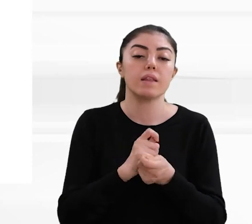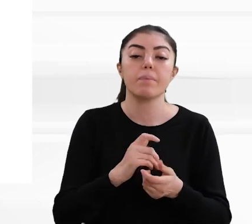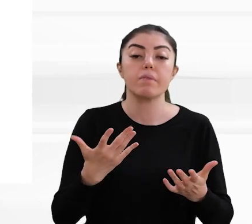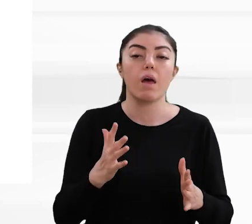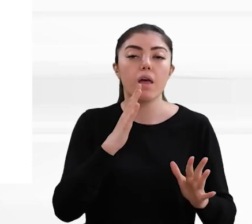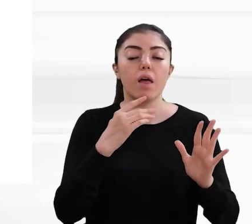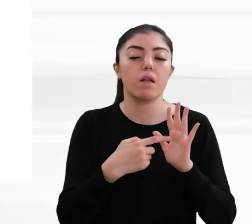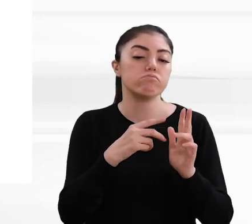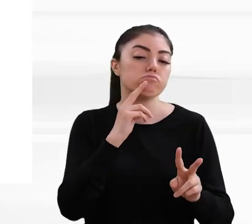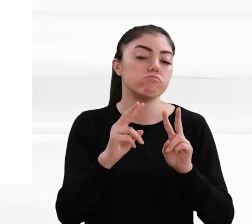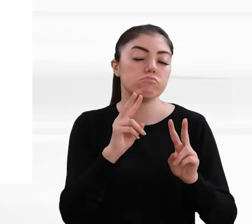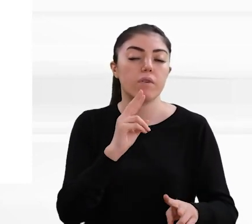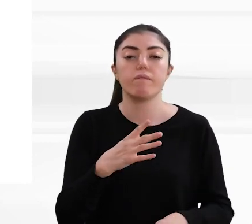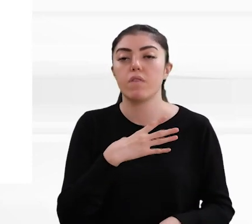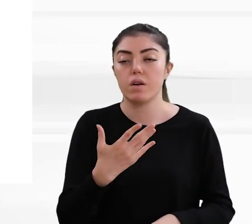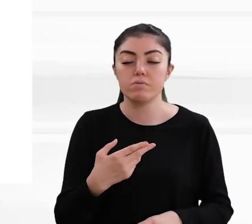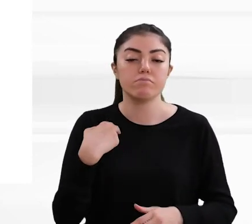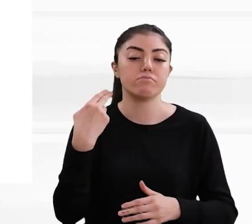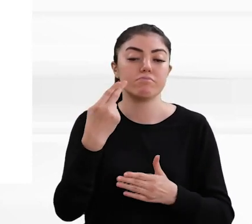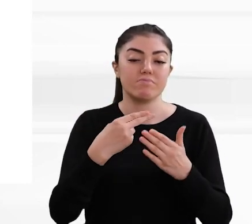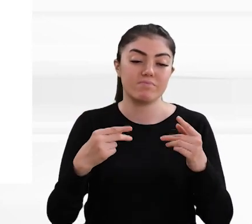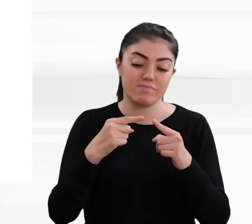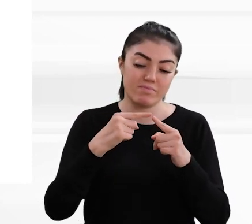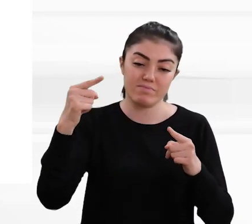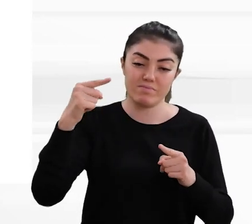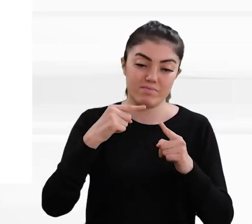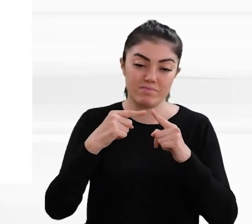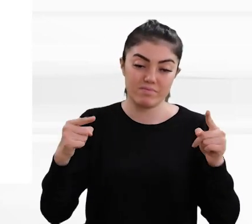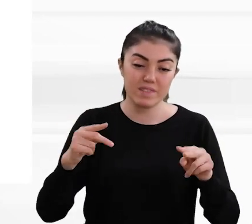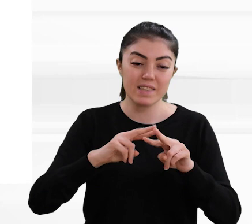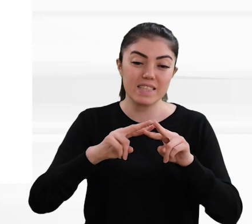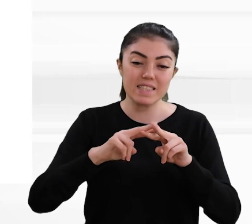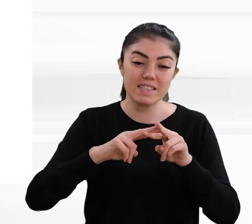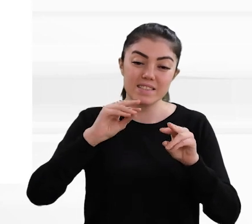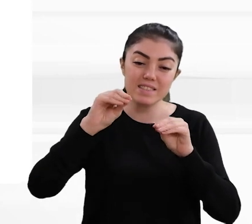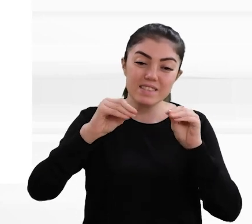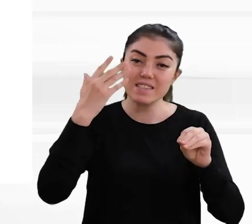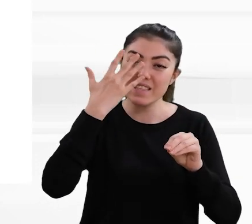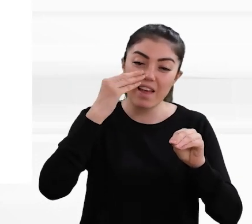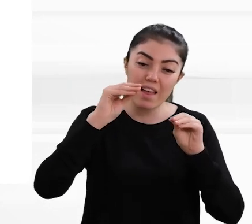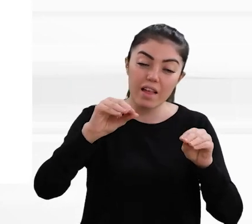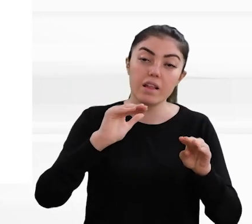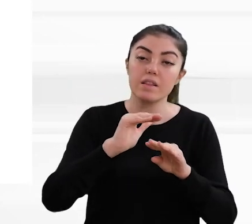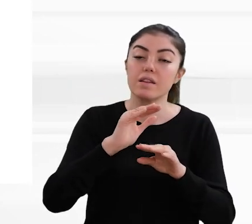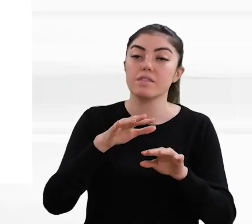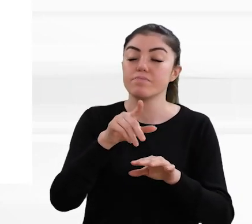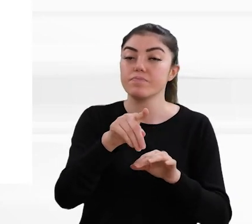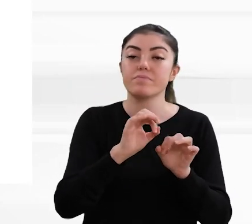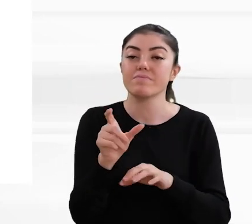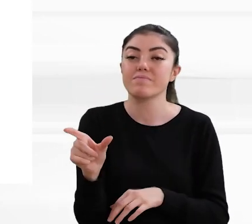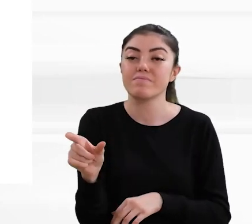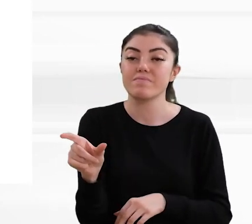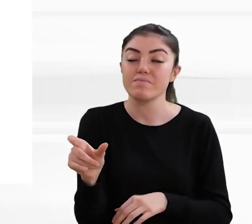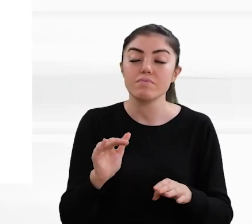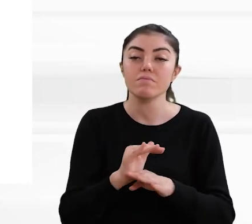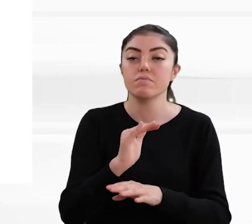nasıl etkilendiğini göstermektedir çizgilere iki ucundaki Yıldızı şehitlerimiz bu Yengeçlerin yaşayabildiği Deniz